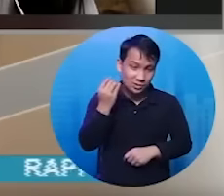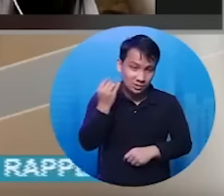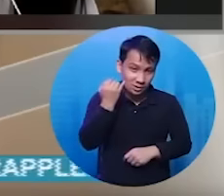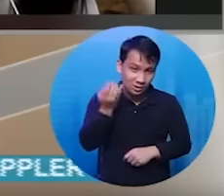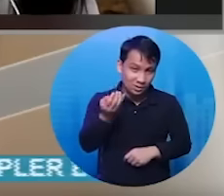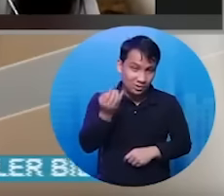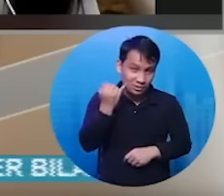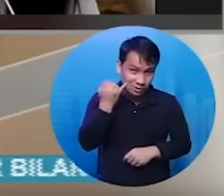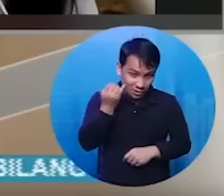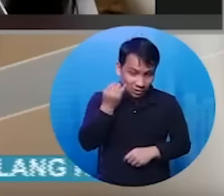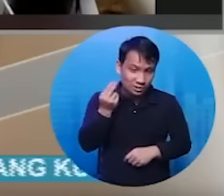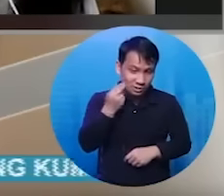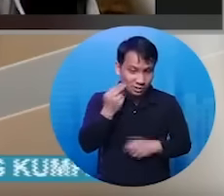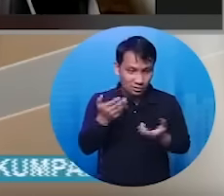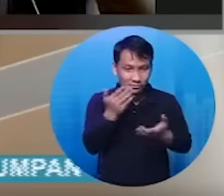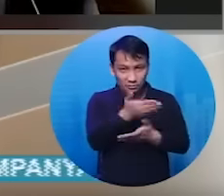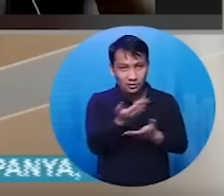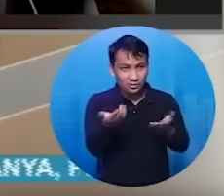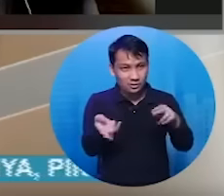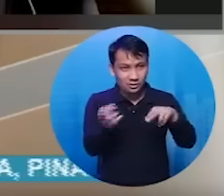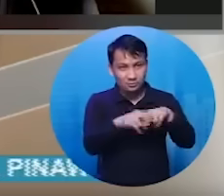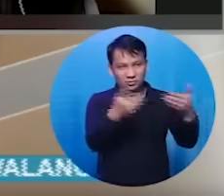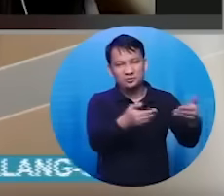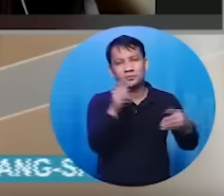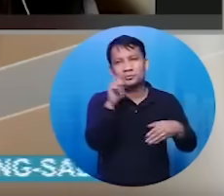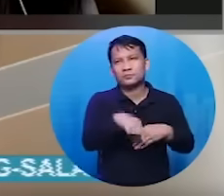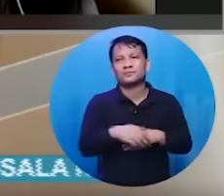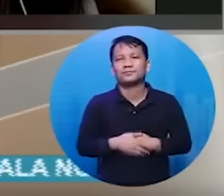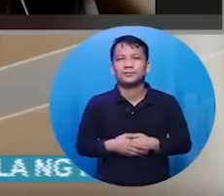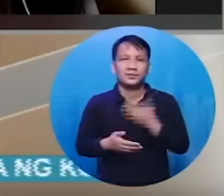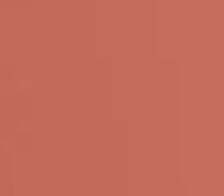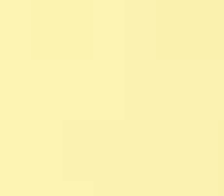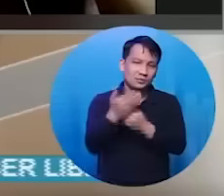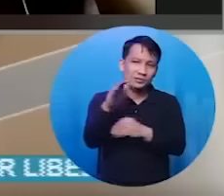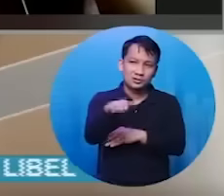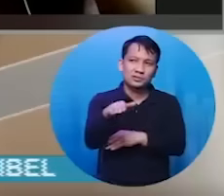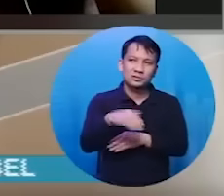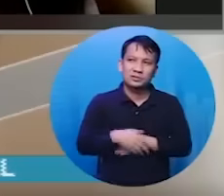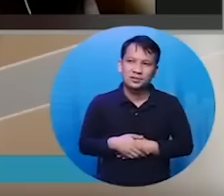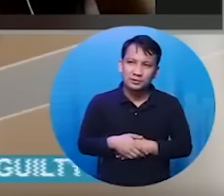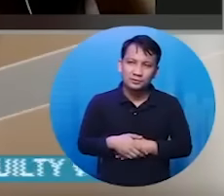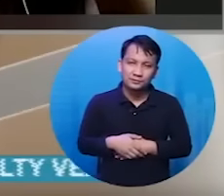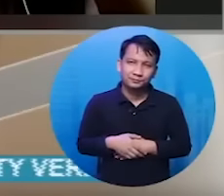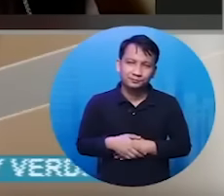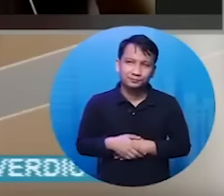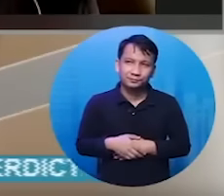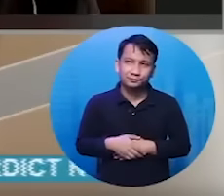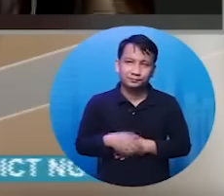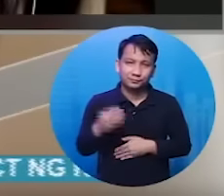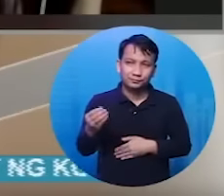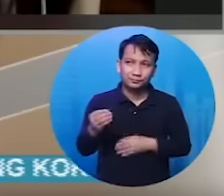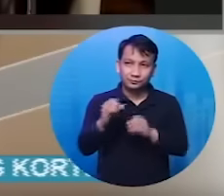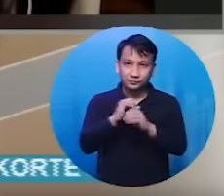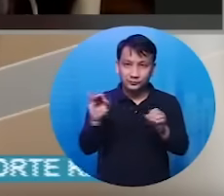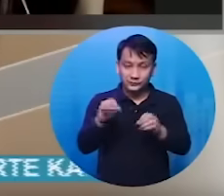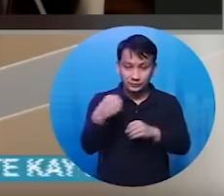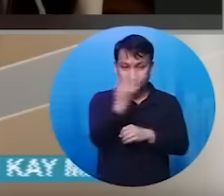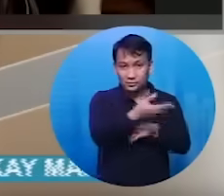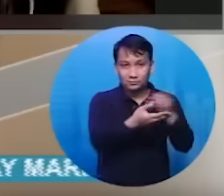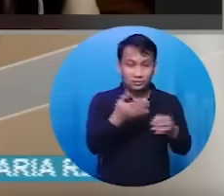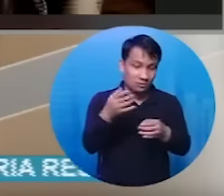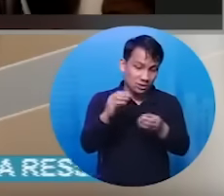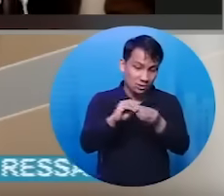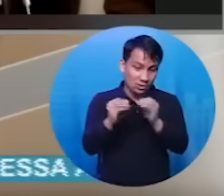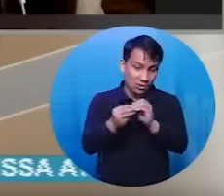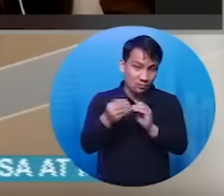mo, tuloy-tuloy ka sa kulungan, okay? Yeah. Magandang hapon sa'yo. Ma'am Janaline, ibibigay po namin off-air yung mga telephone number namin